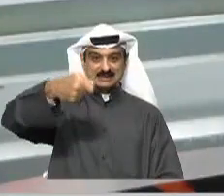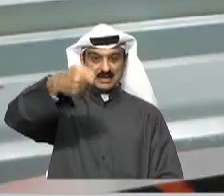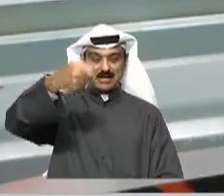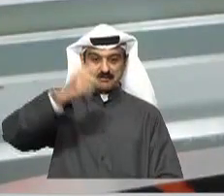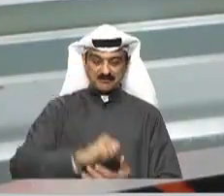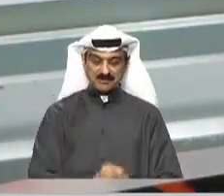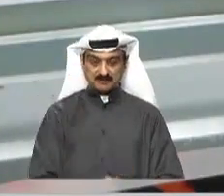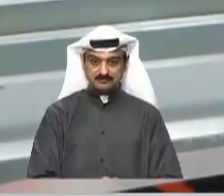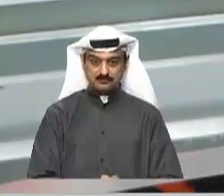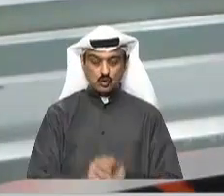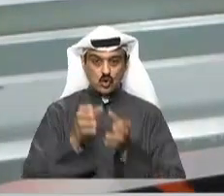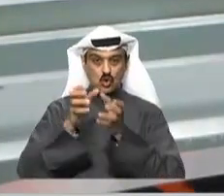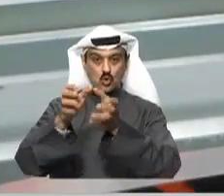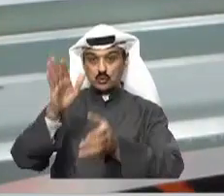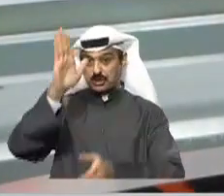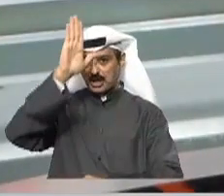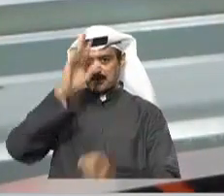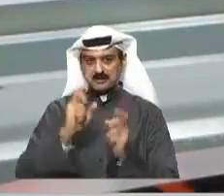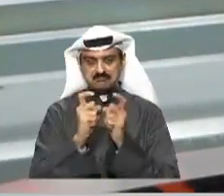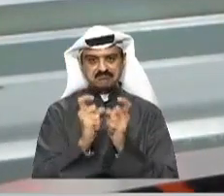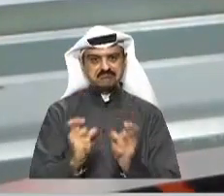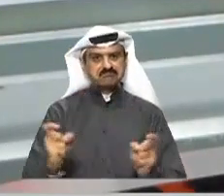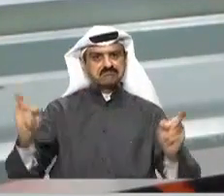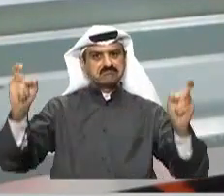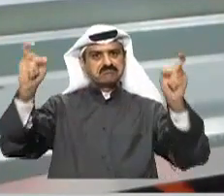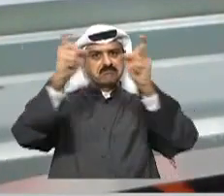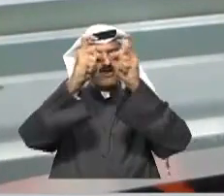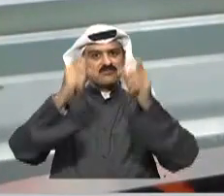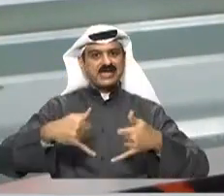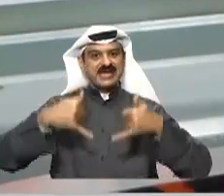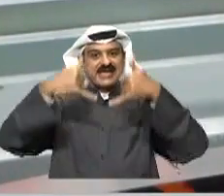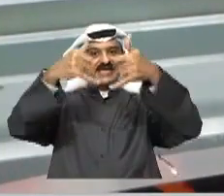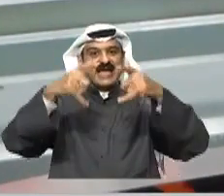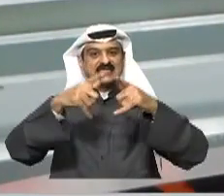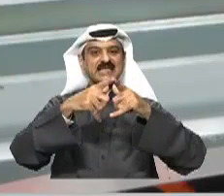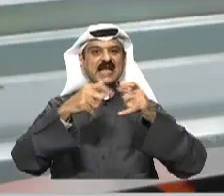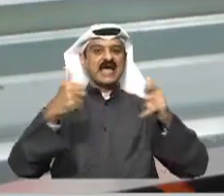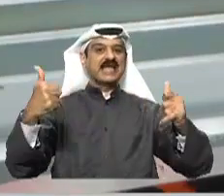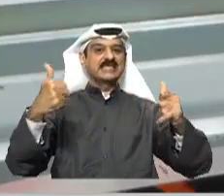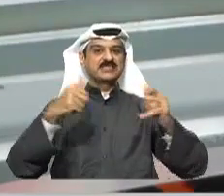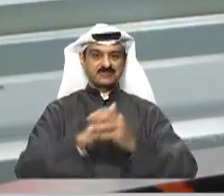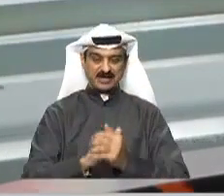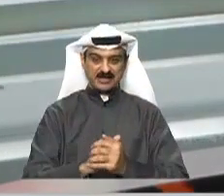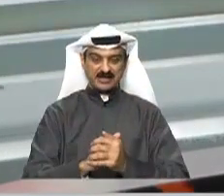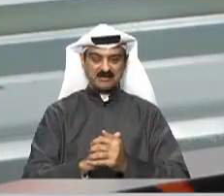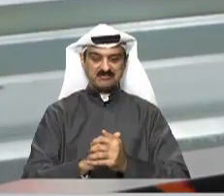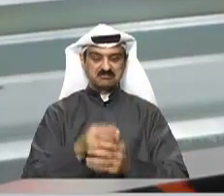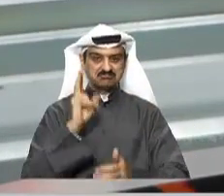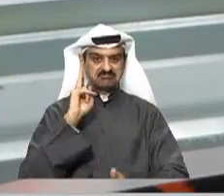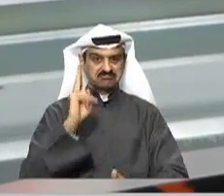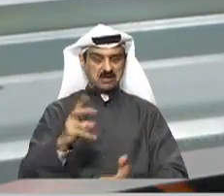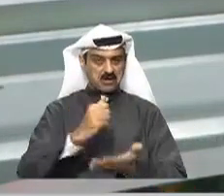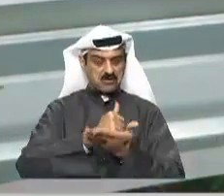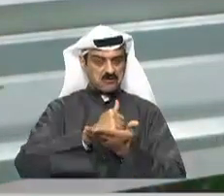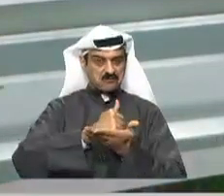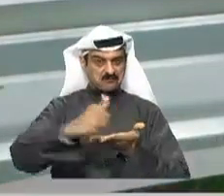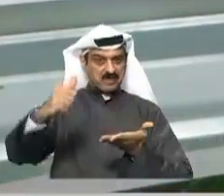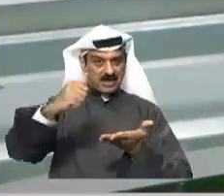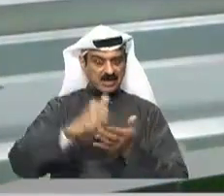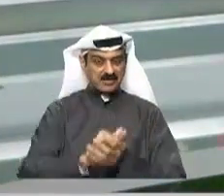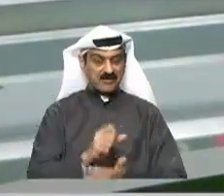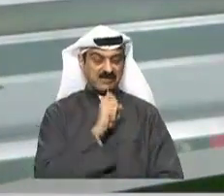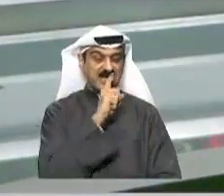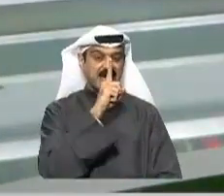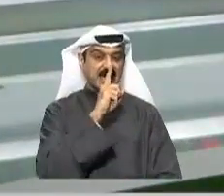تأهل المنتخب العراقي إلى نهائي بطولة كأس الخليج العربي لكرة القدم بعد تغلبه على شقيقه